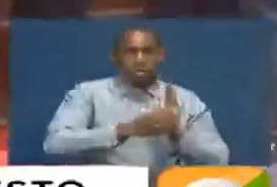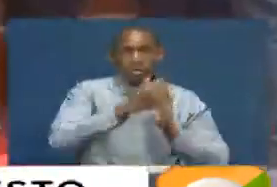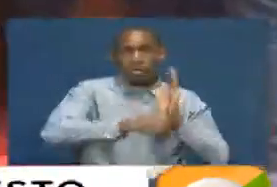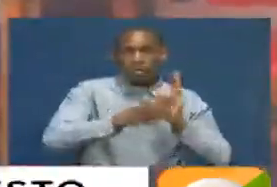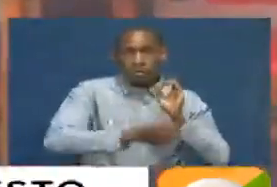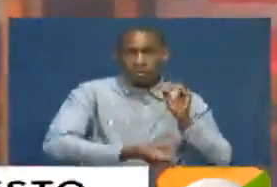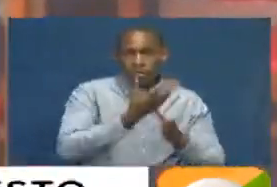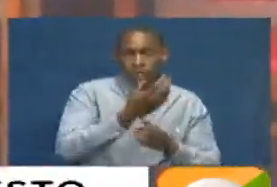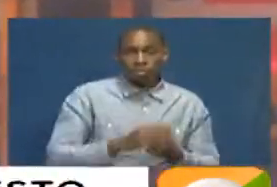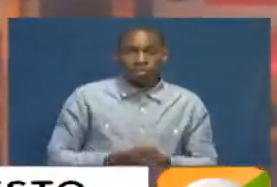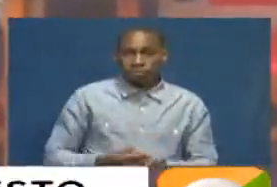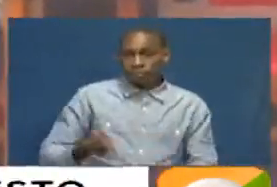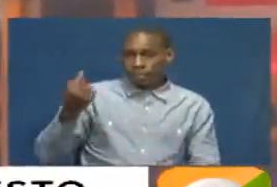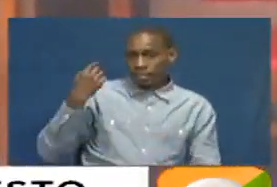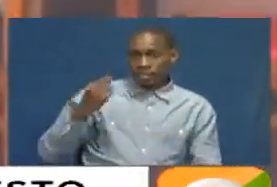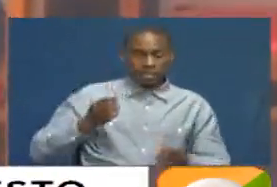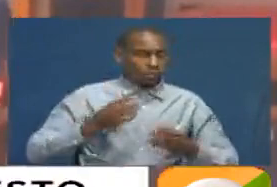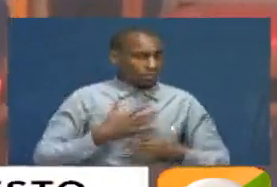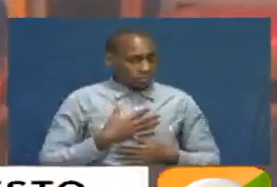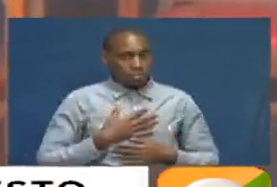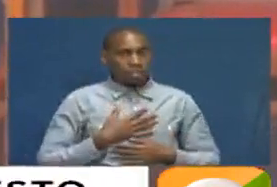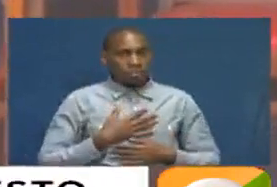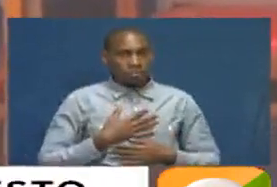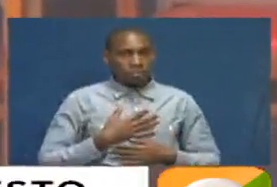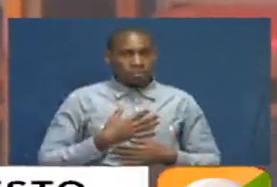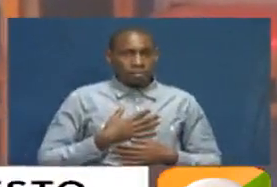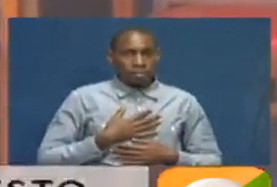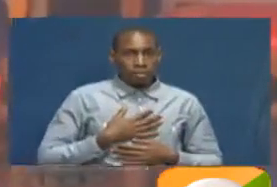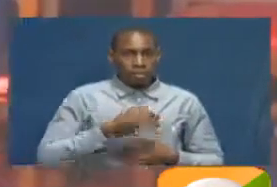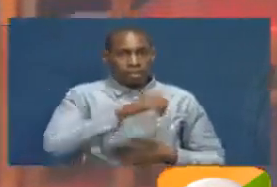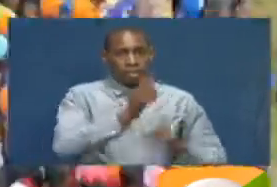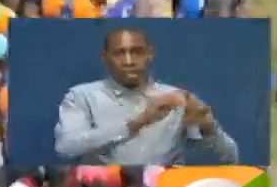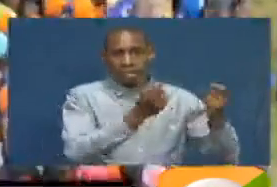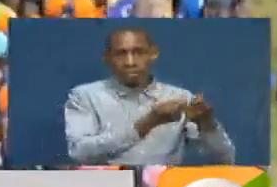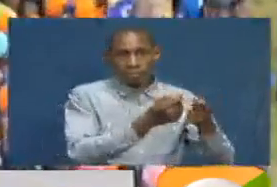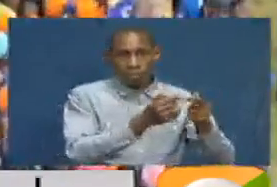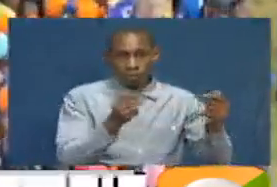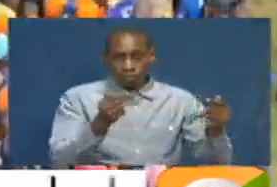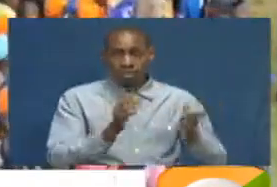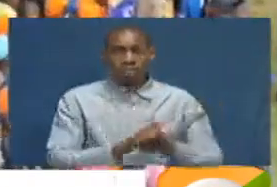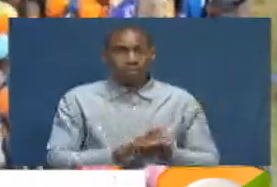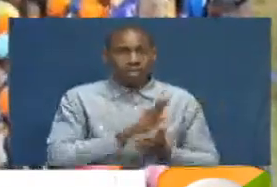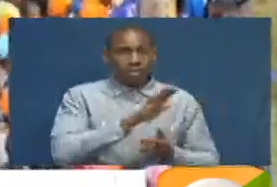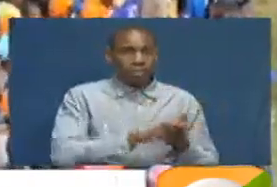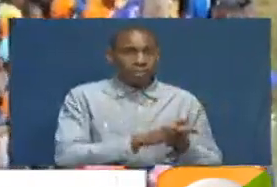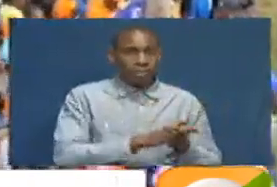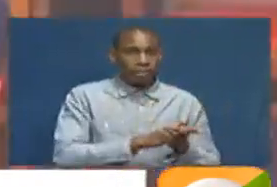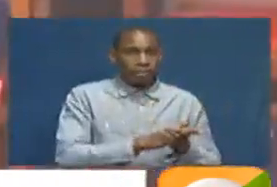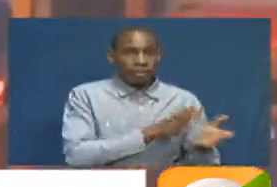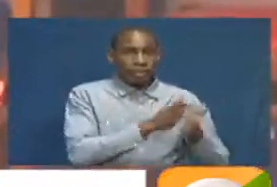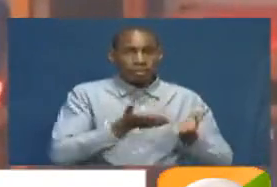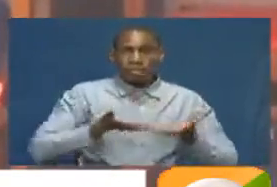publicized launch. Jana nikashangazwa na wale tunashindana na wao. Wakapeana mipango